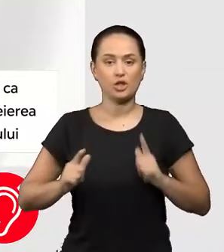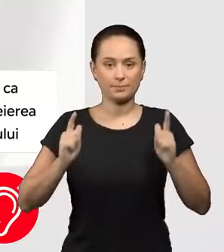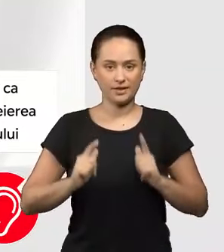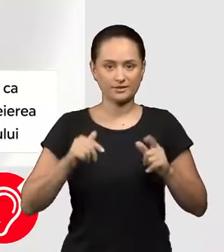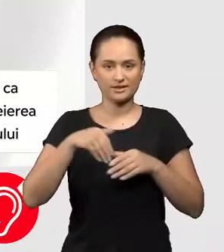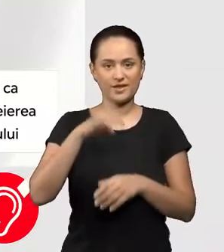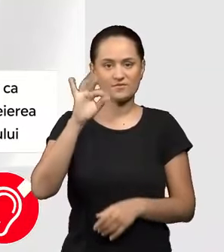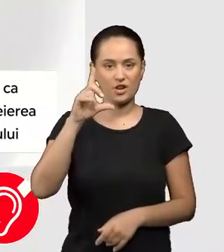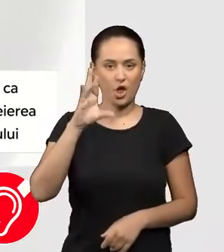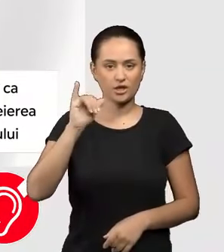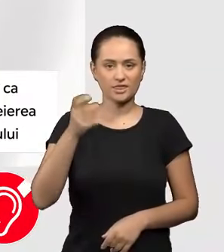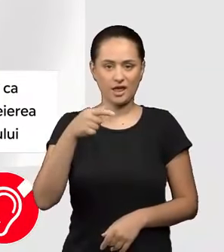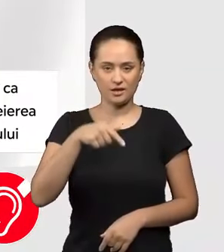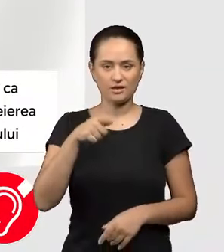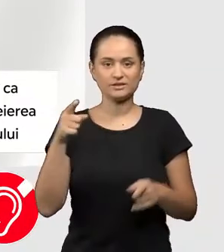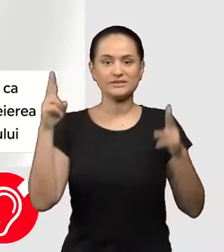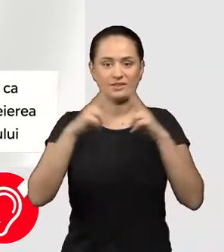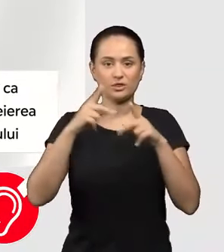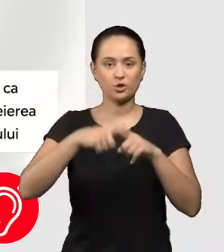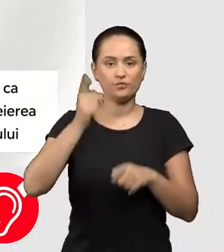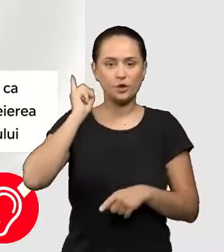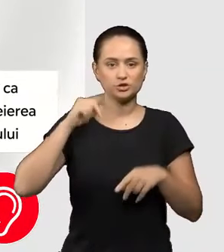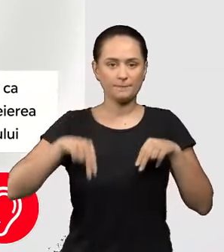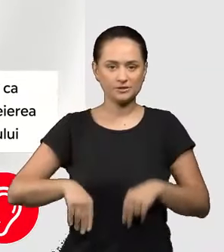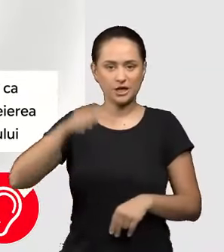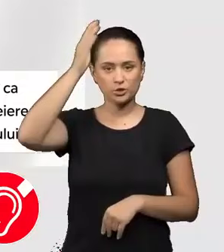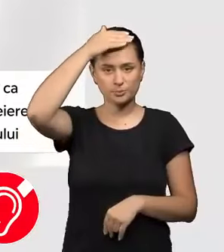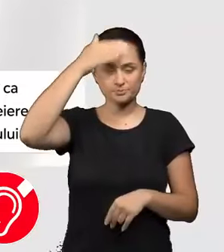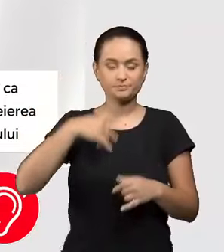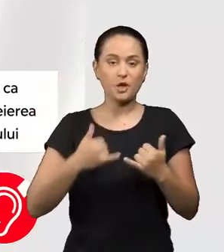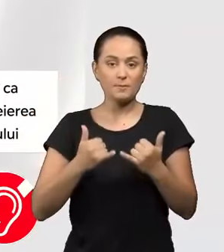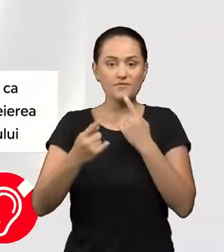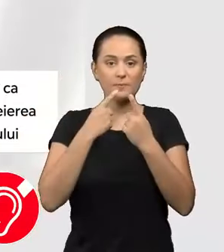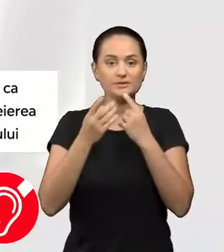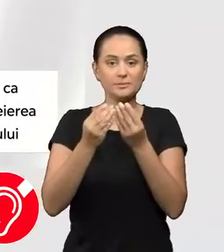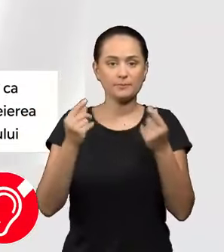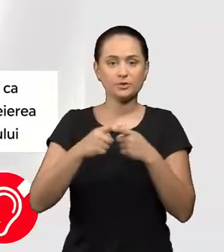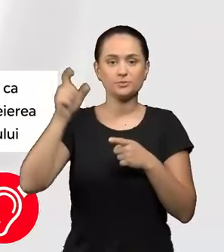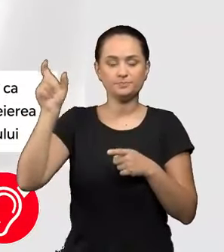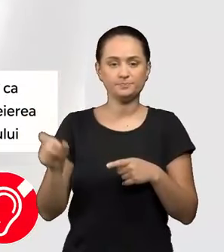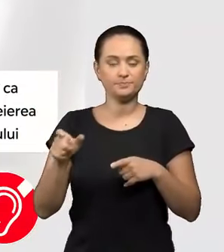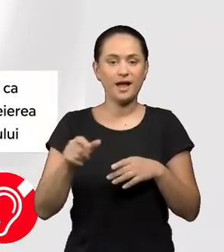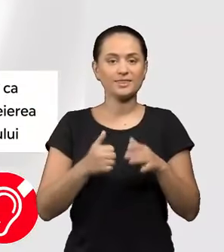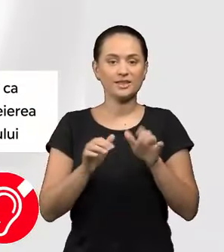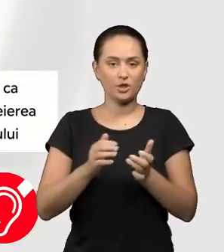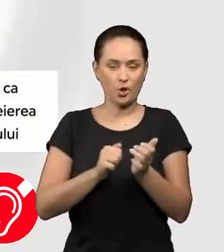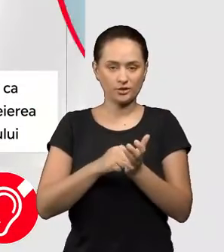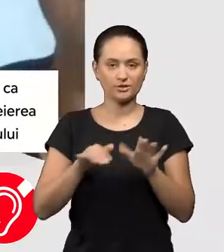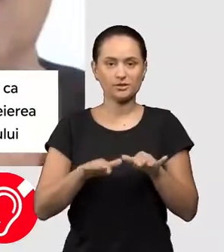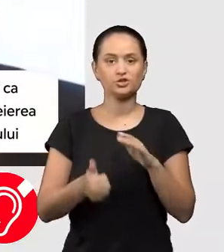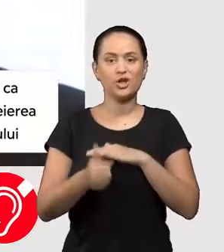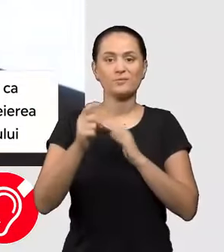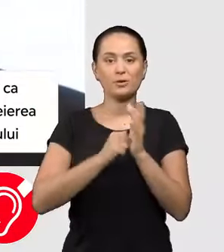Astăzi Netanyahu este așteptat în Florida, unde se va întâlni cu Donald Trump. Discut mai multe cu Florin Jipa, editor